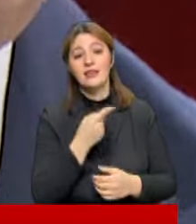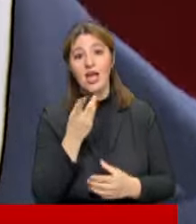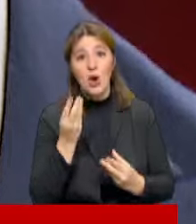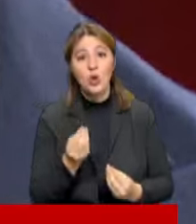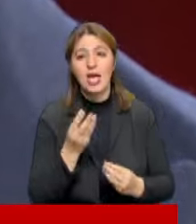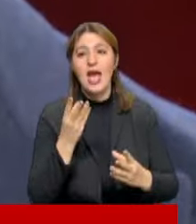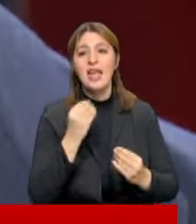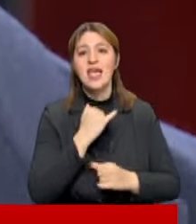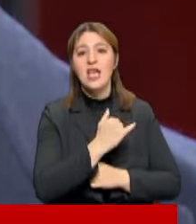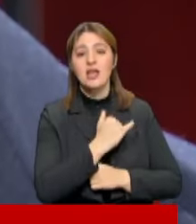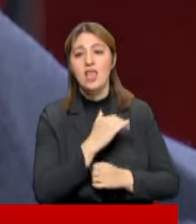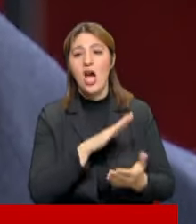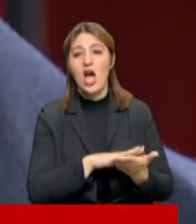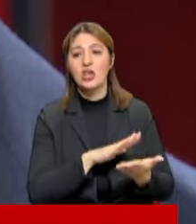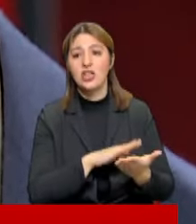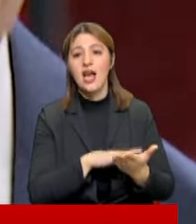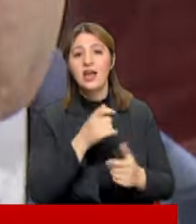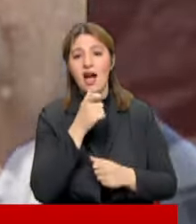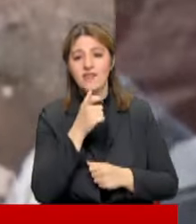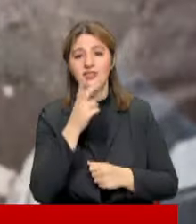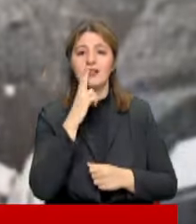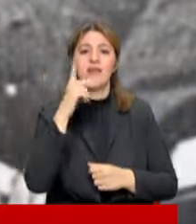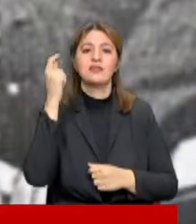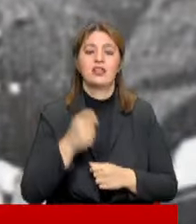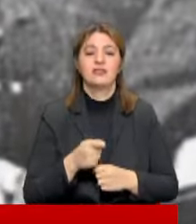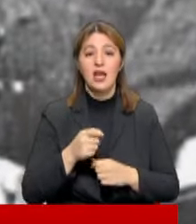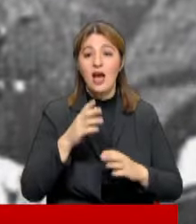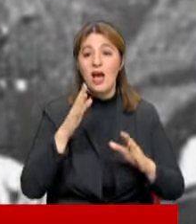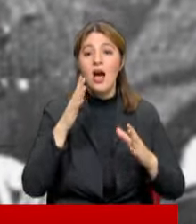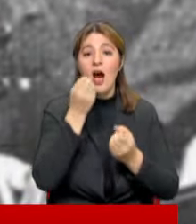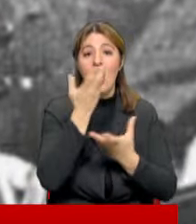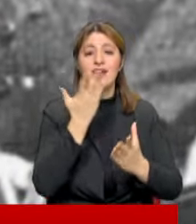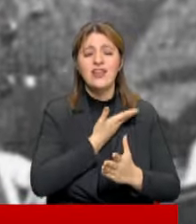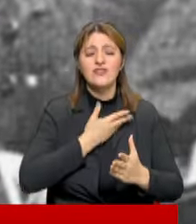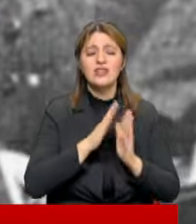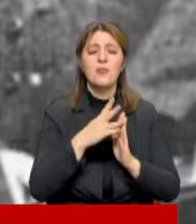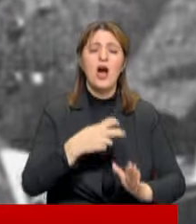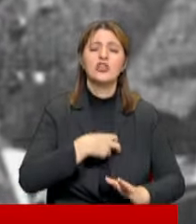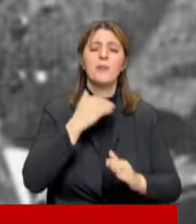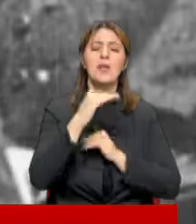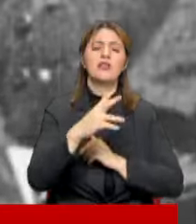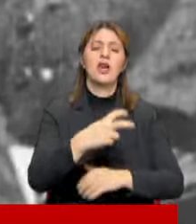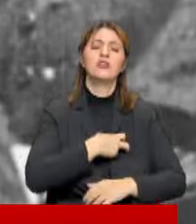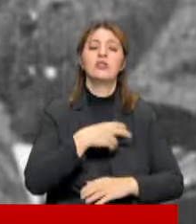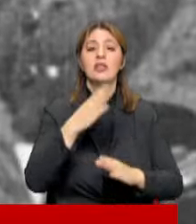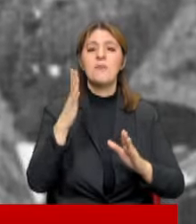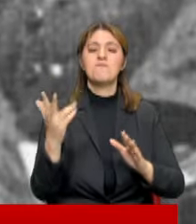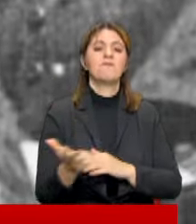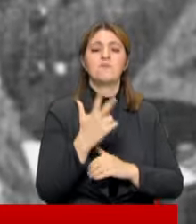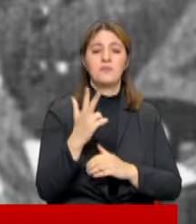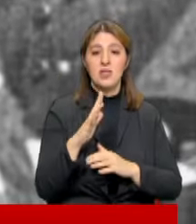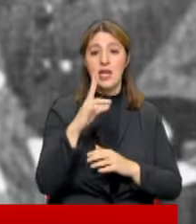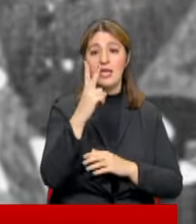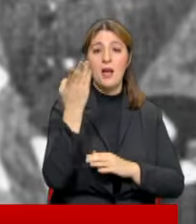olduğu en yakın arkadaşı kahvesi ve sigarası Ağaç Sevgisi kitap aşkı millete Sevdası zirvede